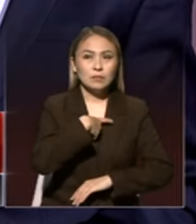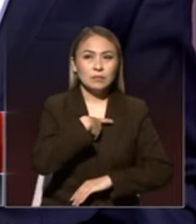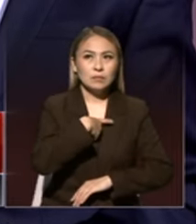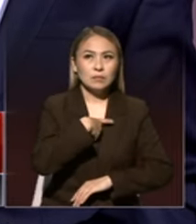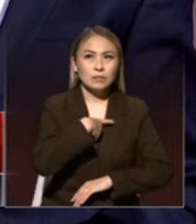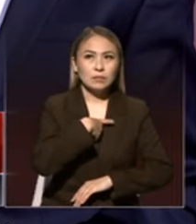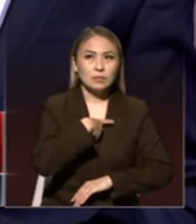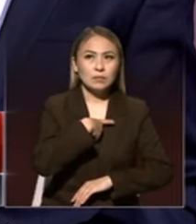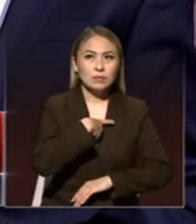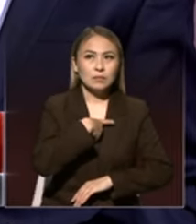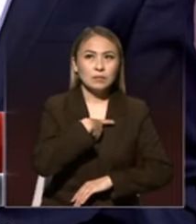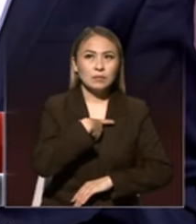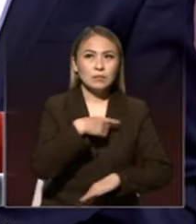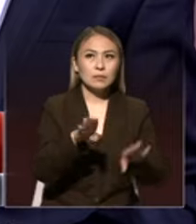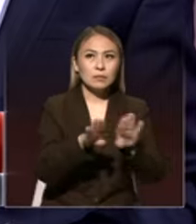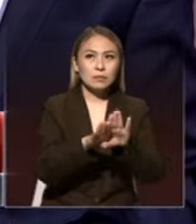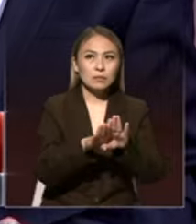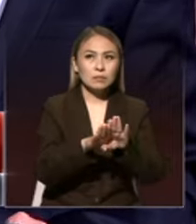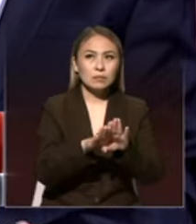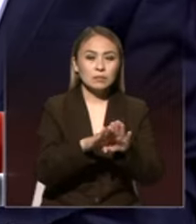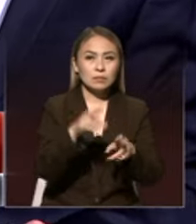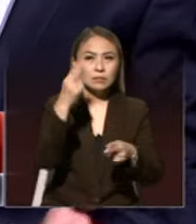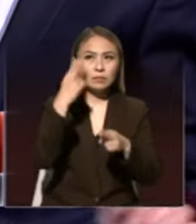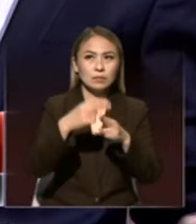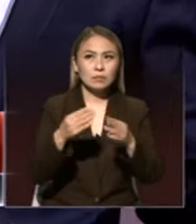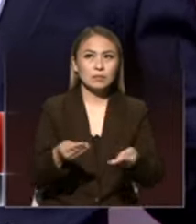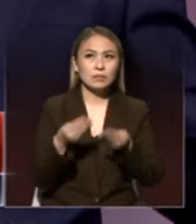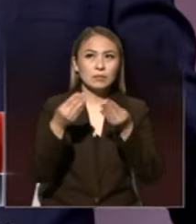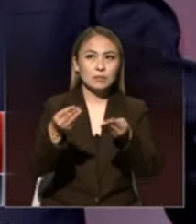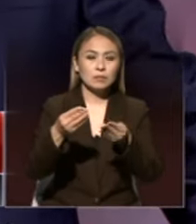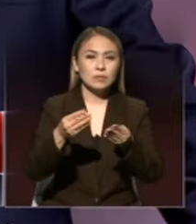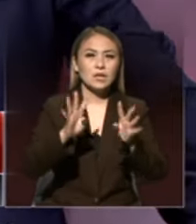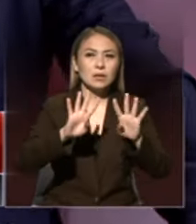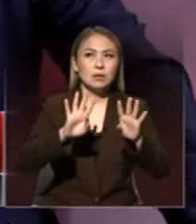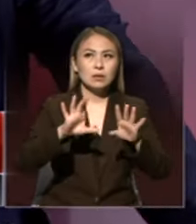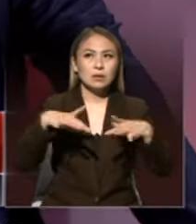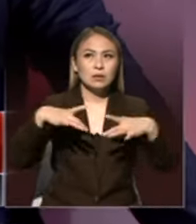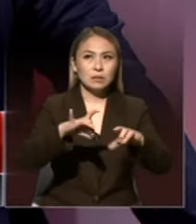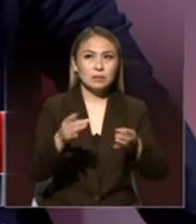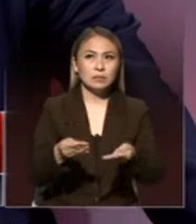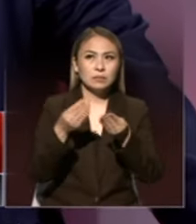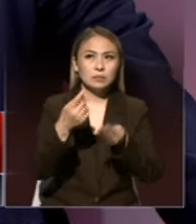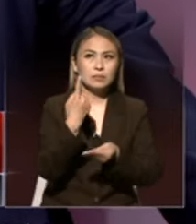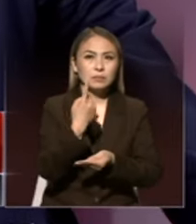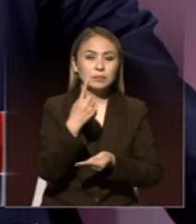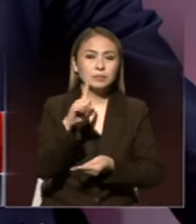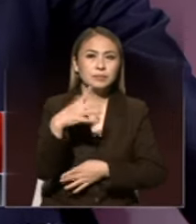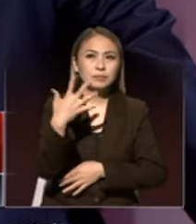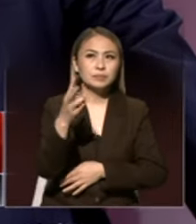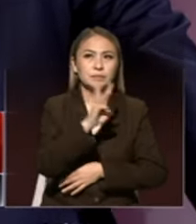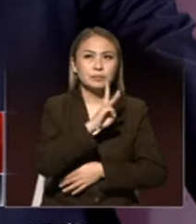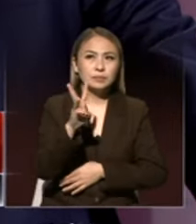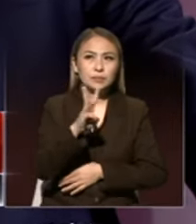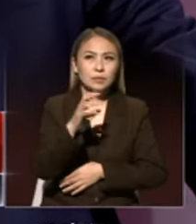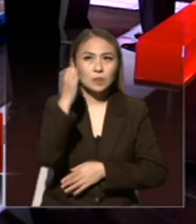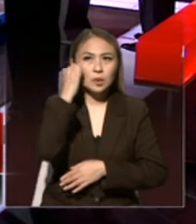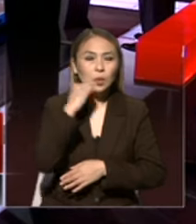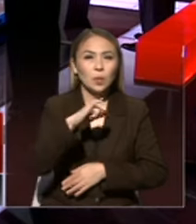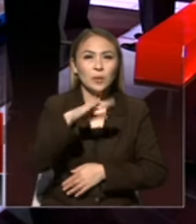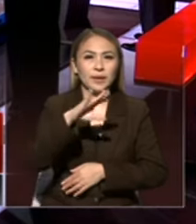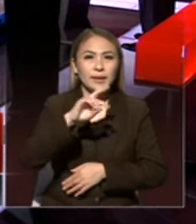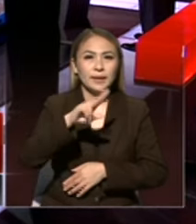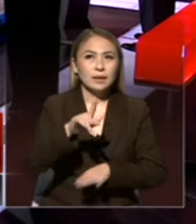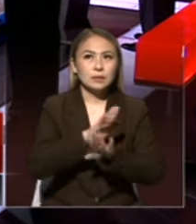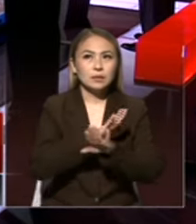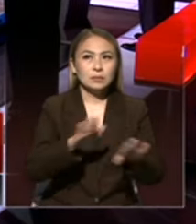әке шешемнің қалған малымен. Соны айтамын, ей бауырым, мә, сен мына тракторды ал. 1,5 миллион теңгеге саған бердім. Оны ол утилға жібермейді. Ол